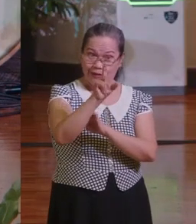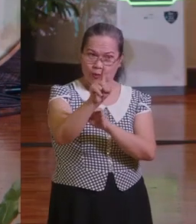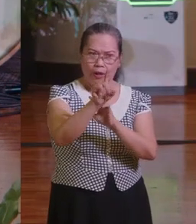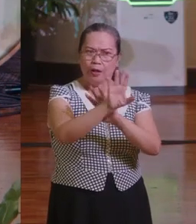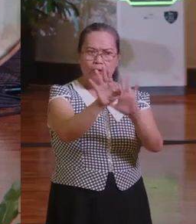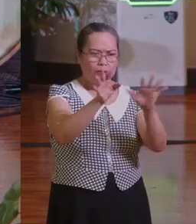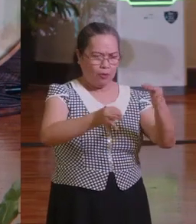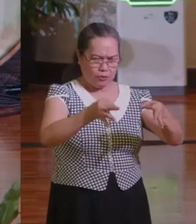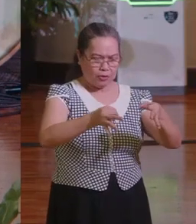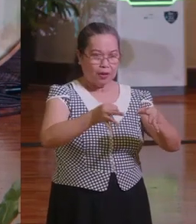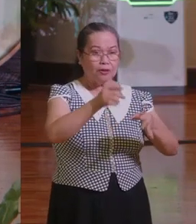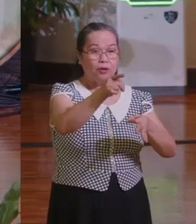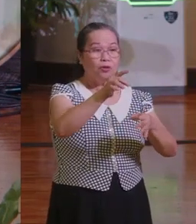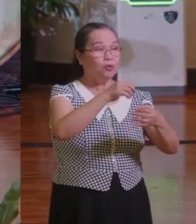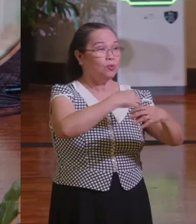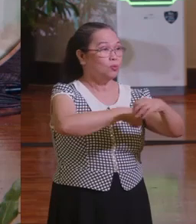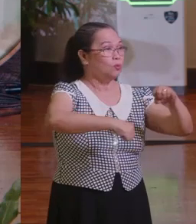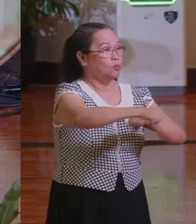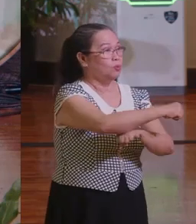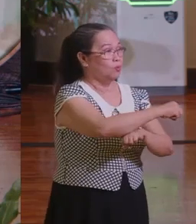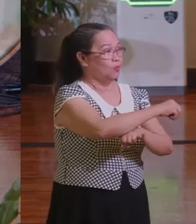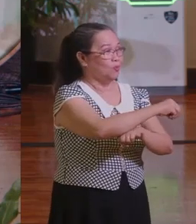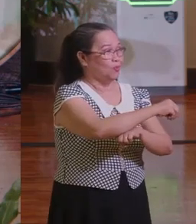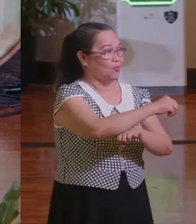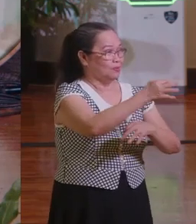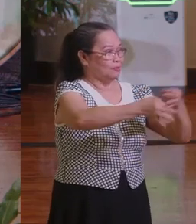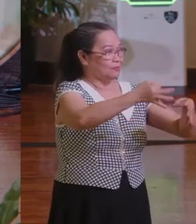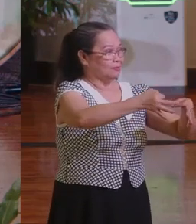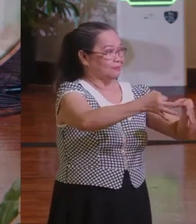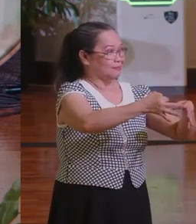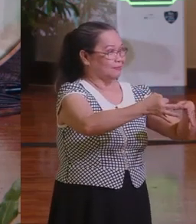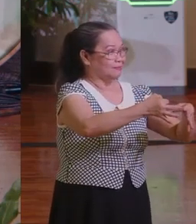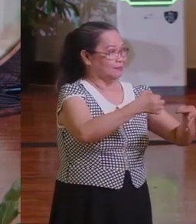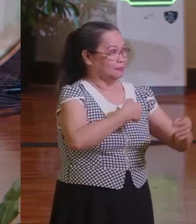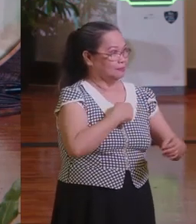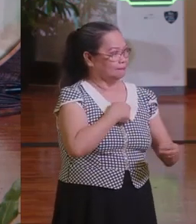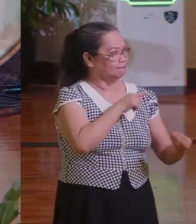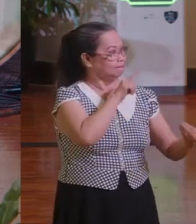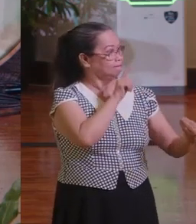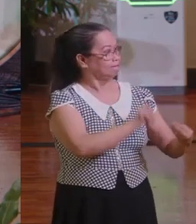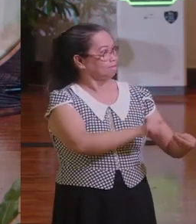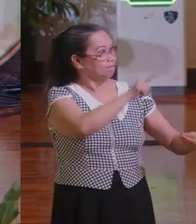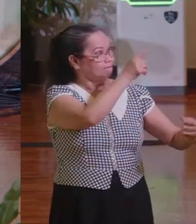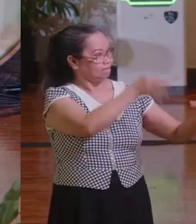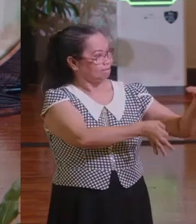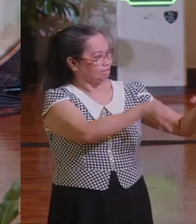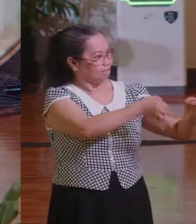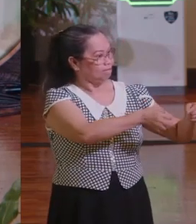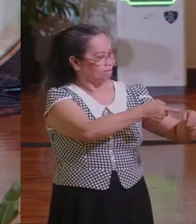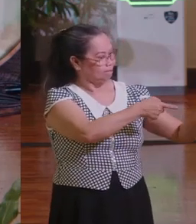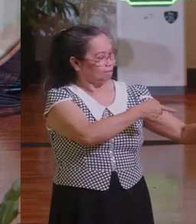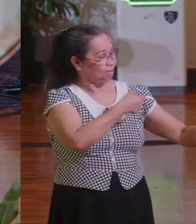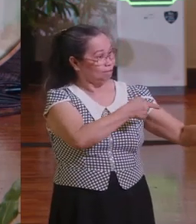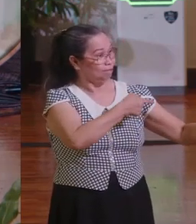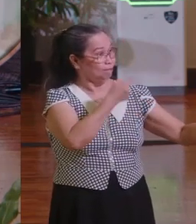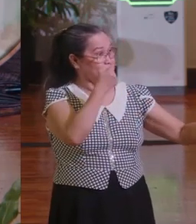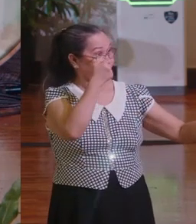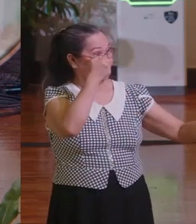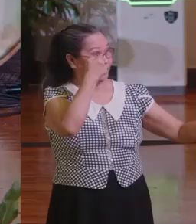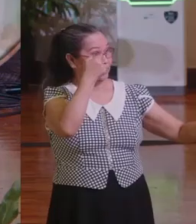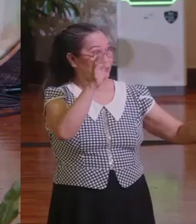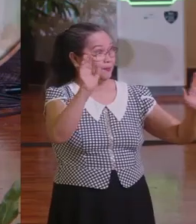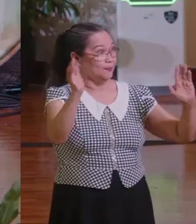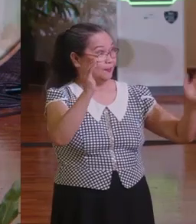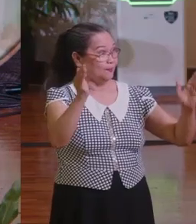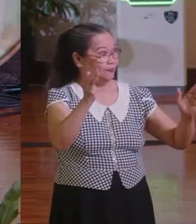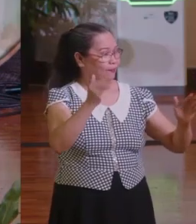judge lest you be judged. Ang ibig niya sabihin doon, hindi yung huwag kayong manghusga at all. Kaya ang illustration niya